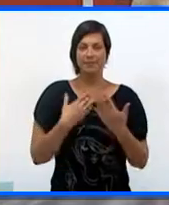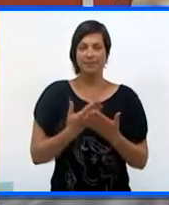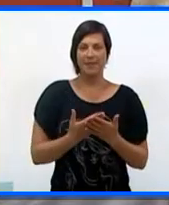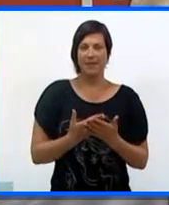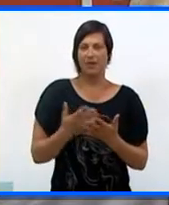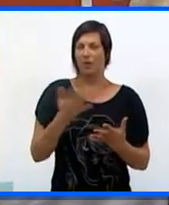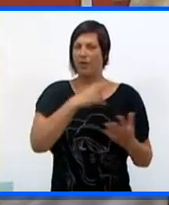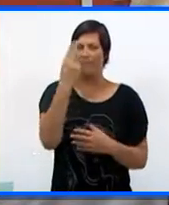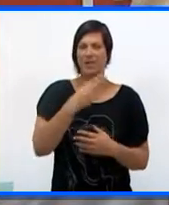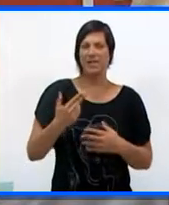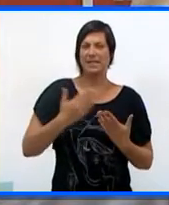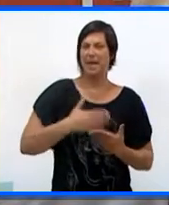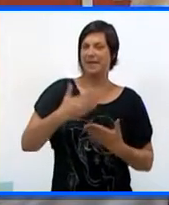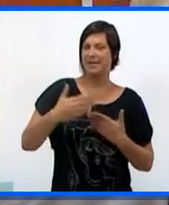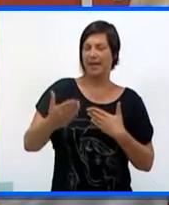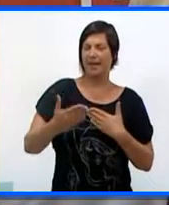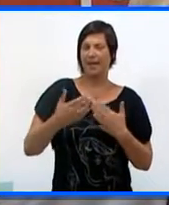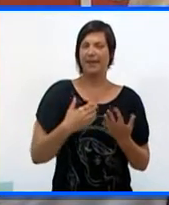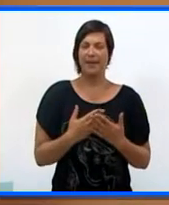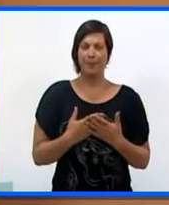i urbanizacija ide,